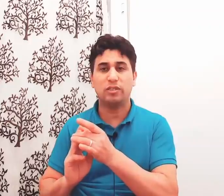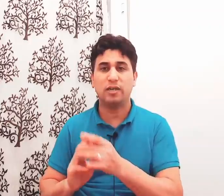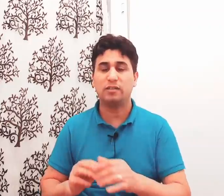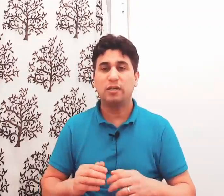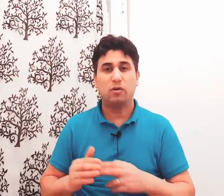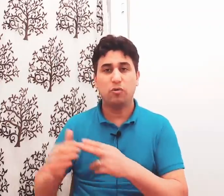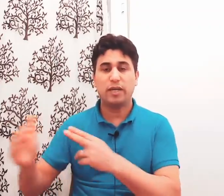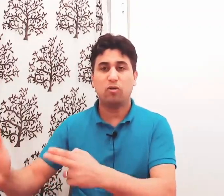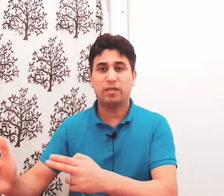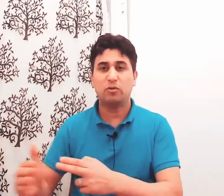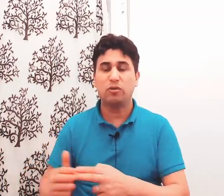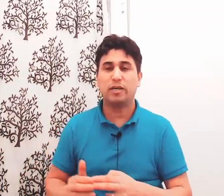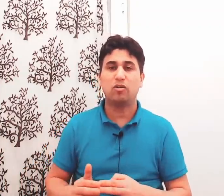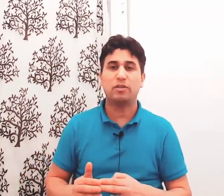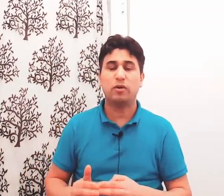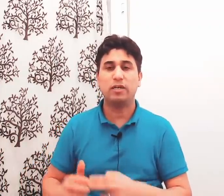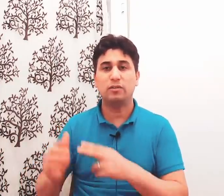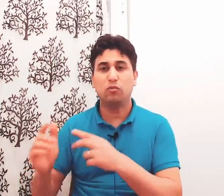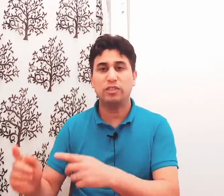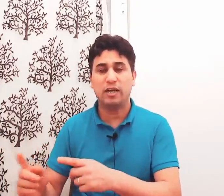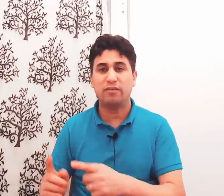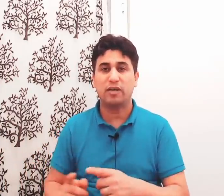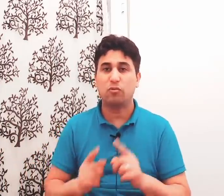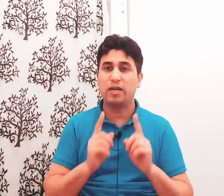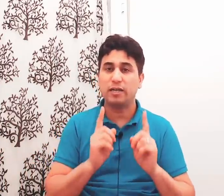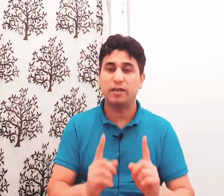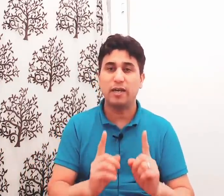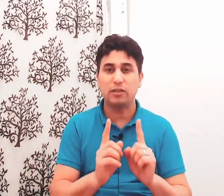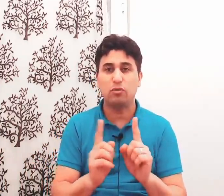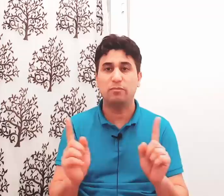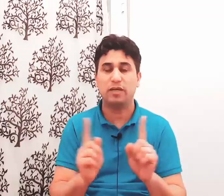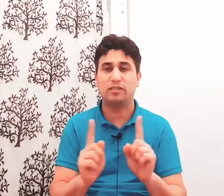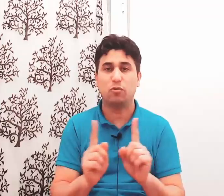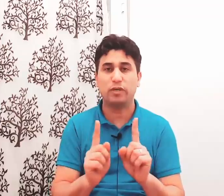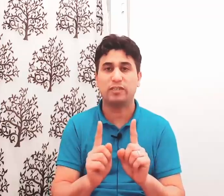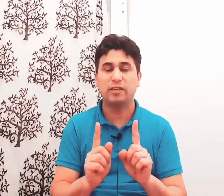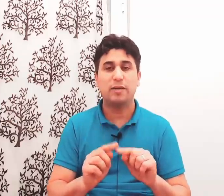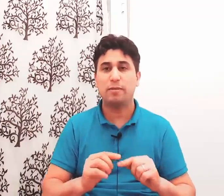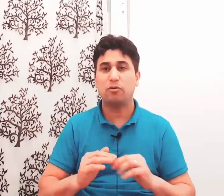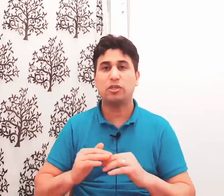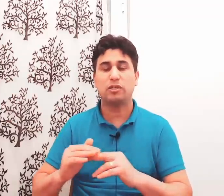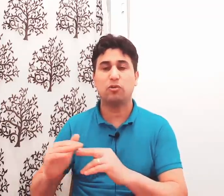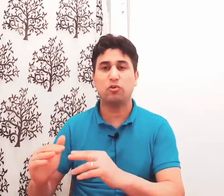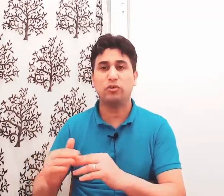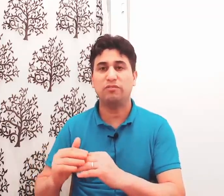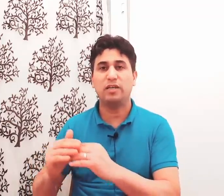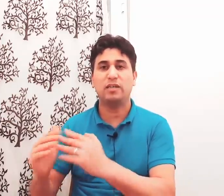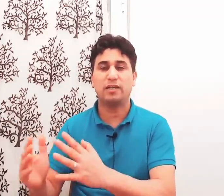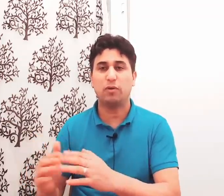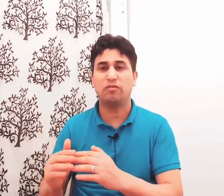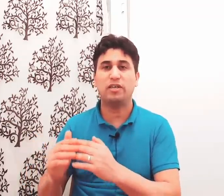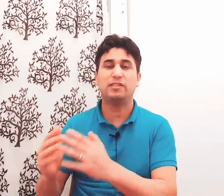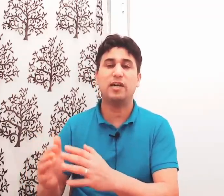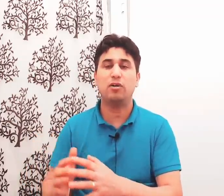هذه الوليدات اون كيلومتر ولا كيلومتر واحد وساعه في النهار، ولكن هنا حدوا لهم التوقيت، ما بقاوش يخرجوا يعني في